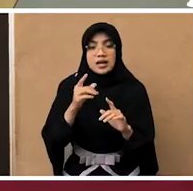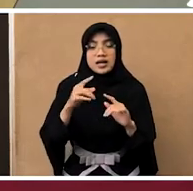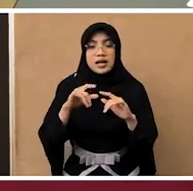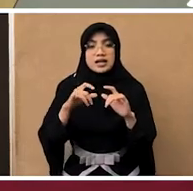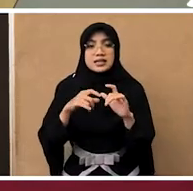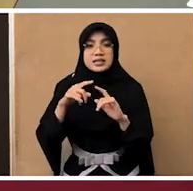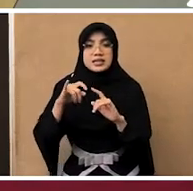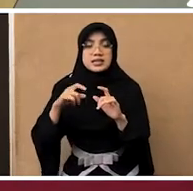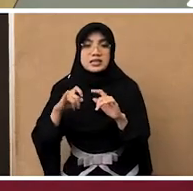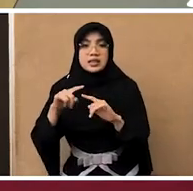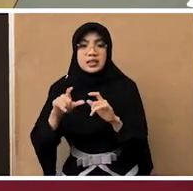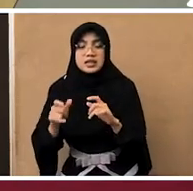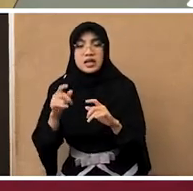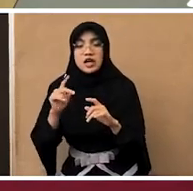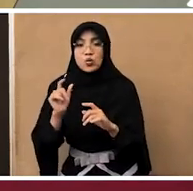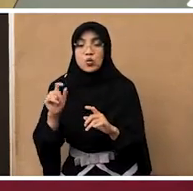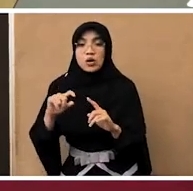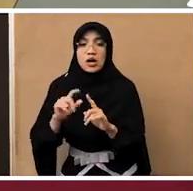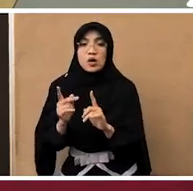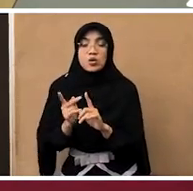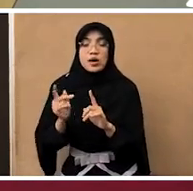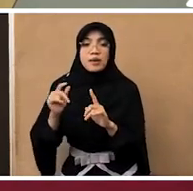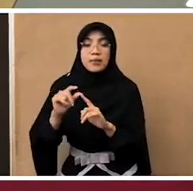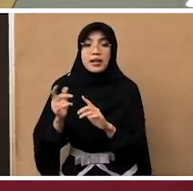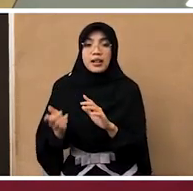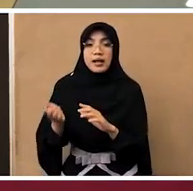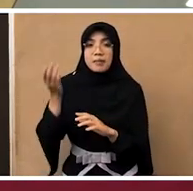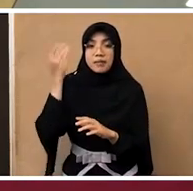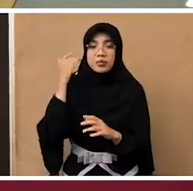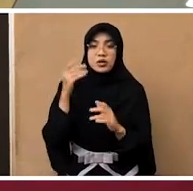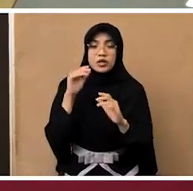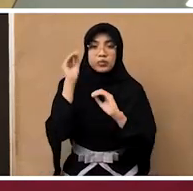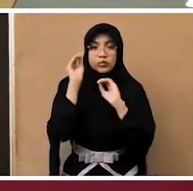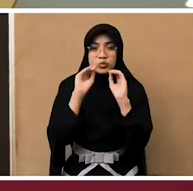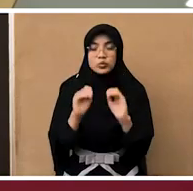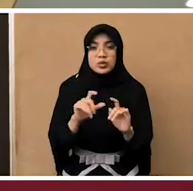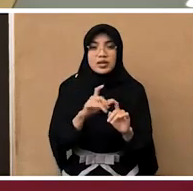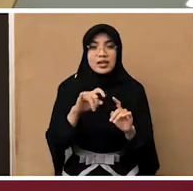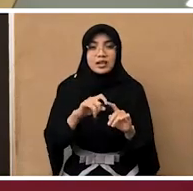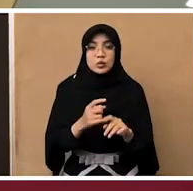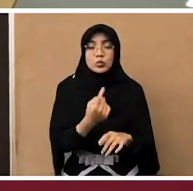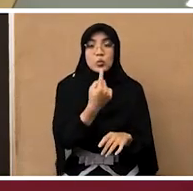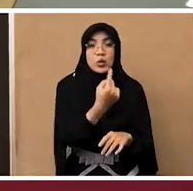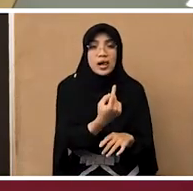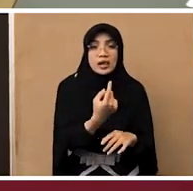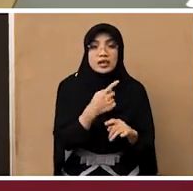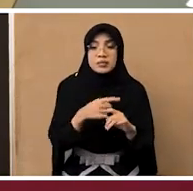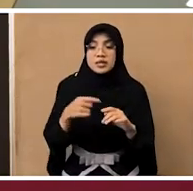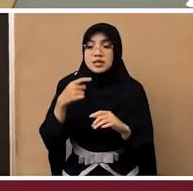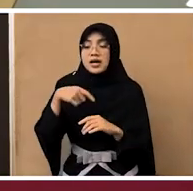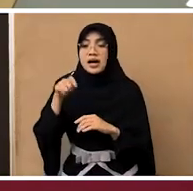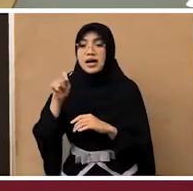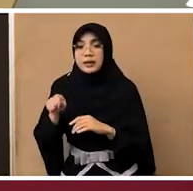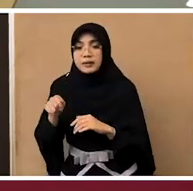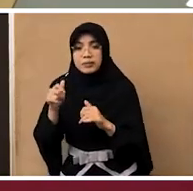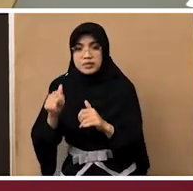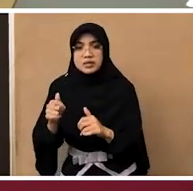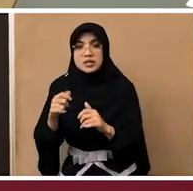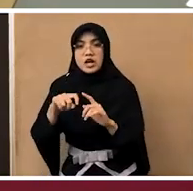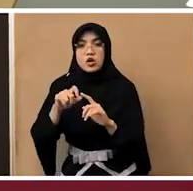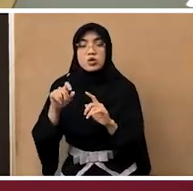yang lama itu kayak gitu jadi walaupun di dalam rumusannya tunggal tapi Hakim bisa menjatuhkan